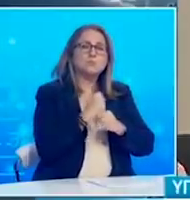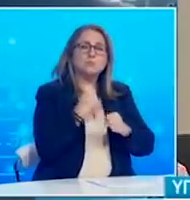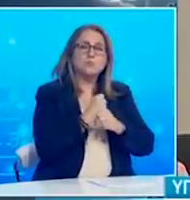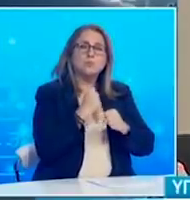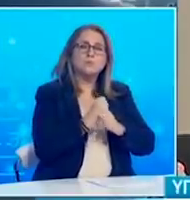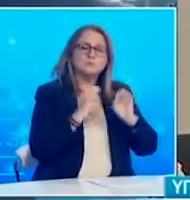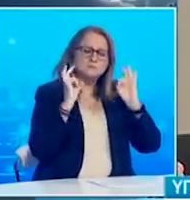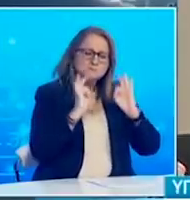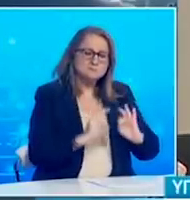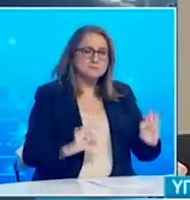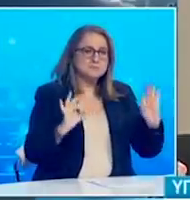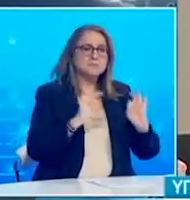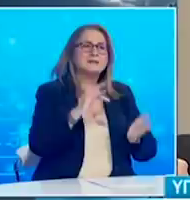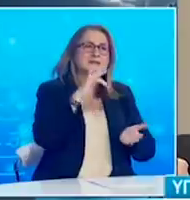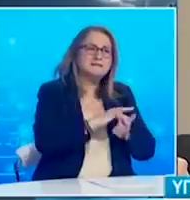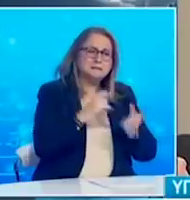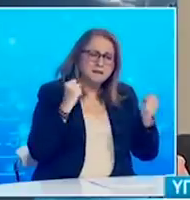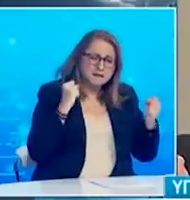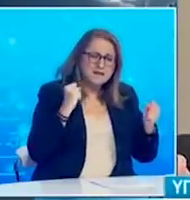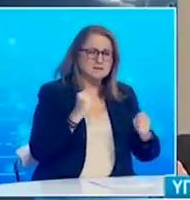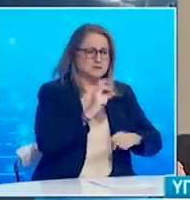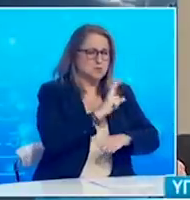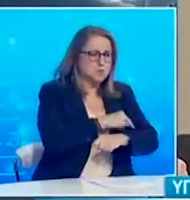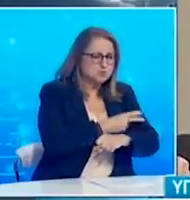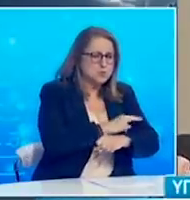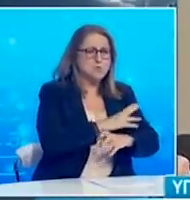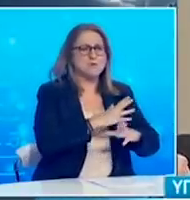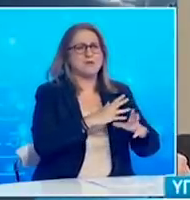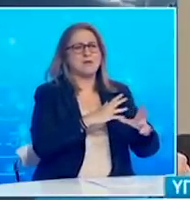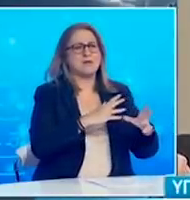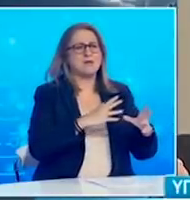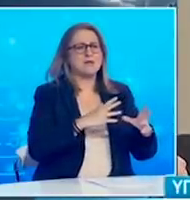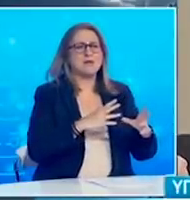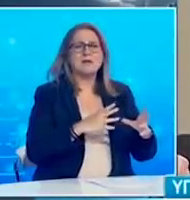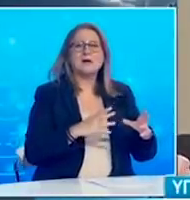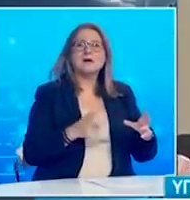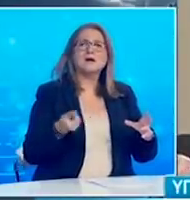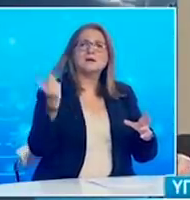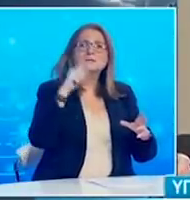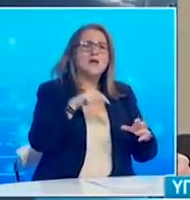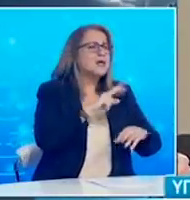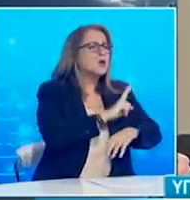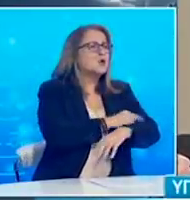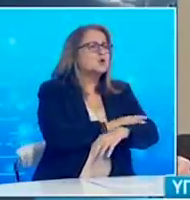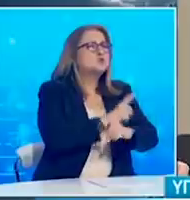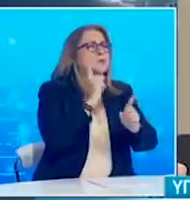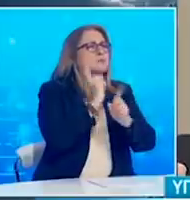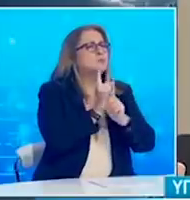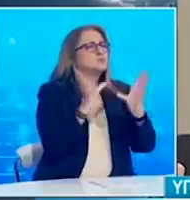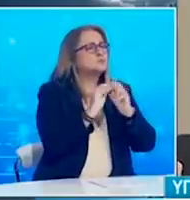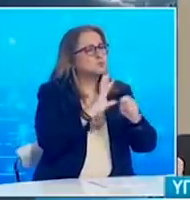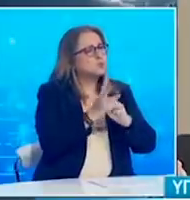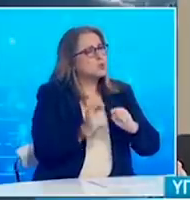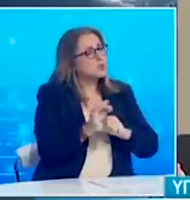σε κάθε βαθμίδα κατά τη διάρκεια της πανδημίας. Δουλέψαν τα νοσοκομεία. Τα νοσοκομεία αναφοράς.